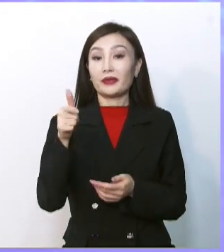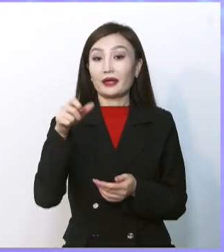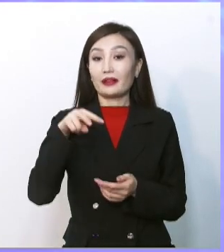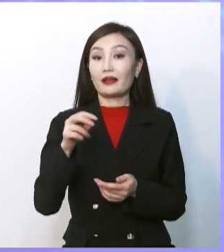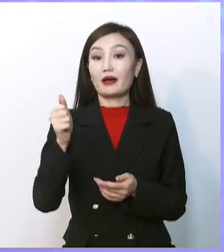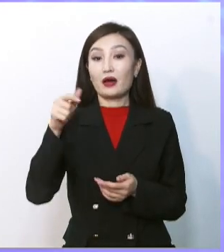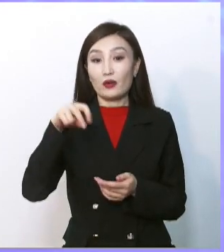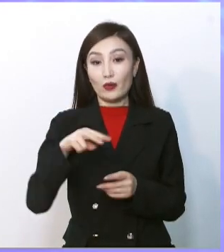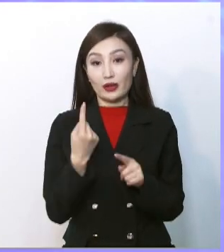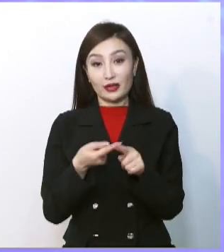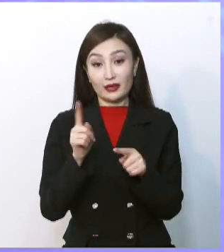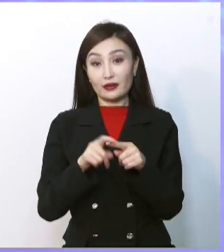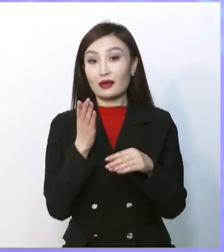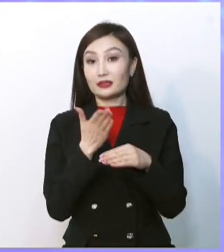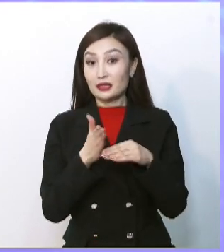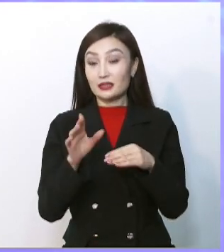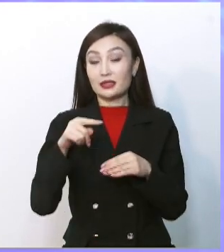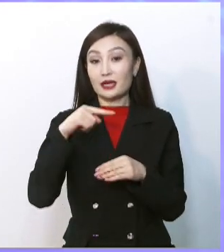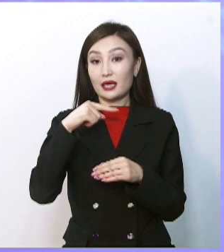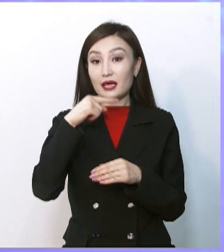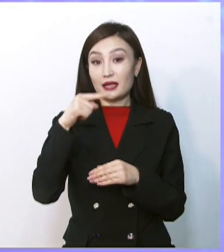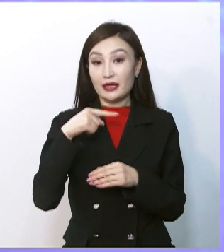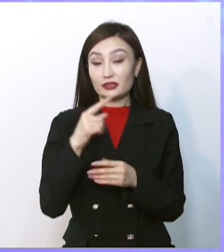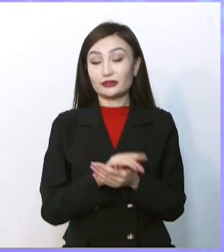Глагол – это часть речи.